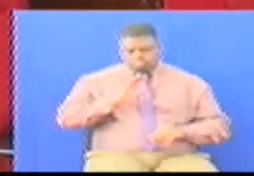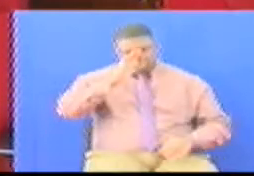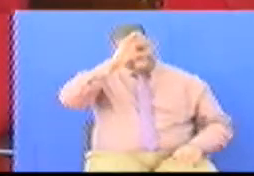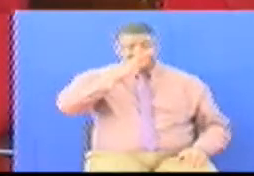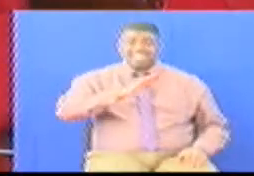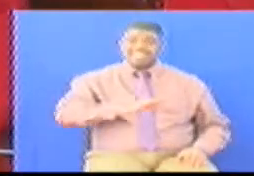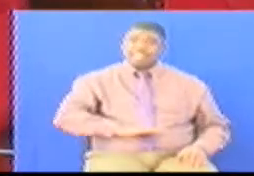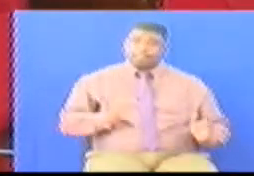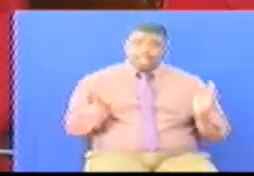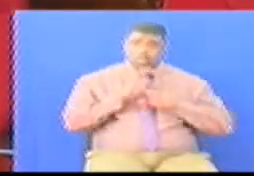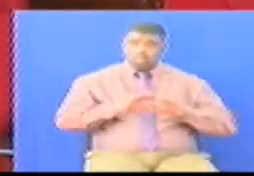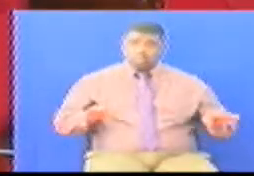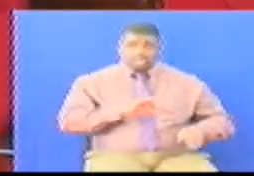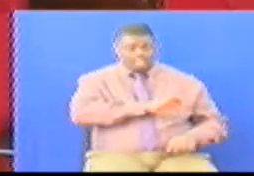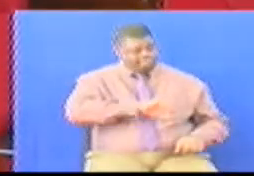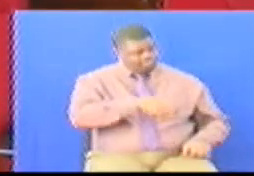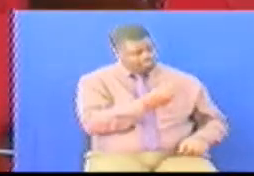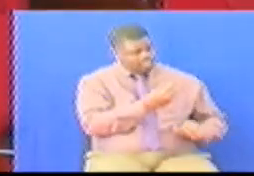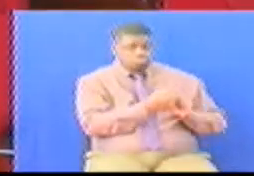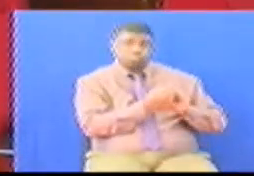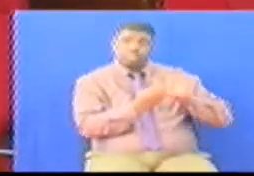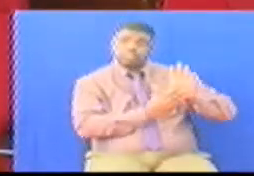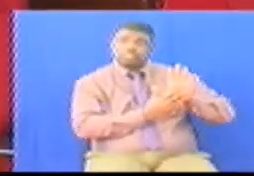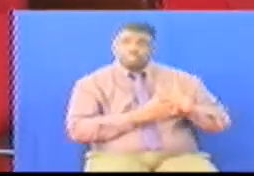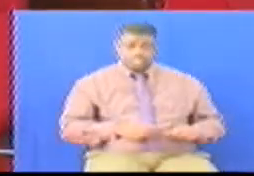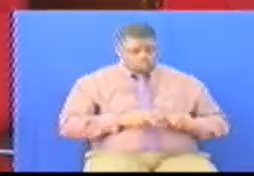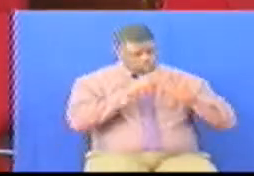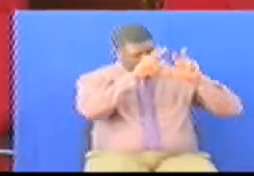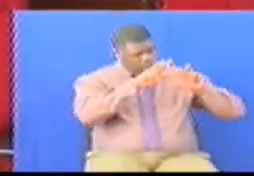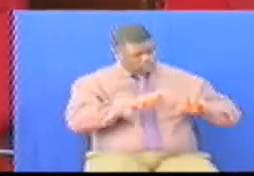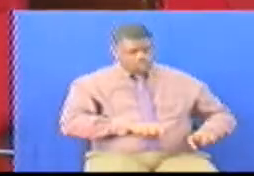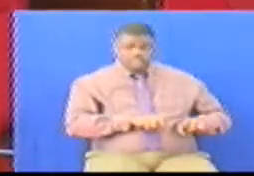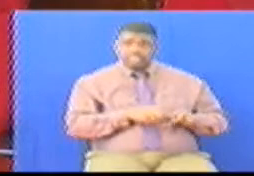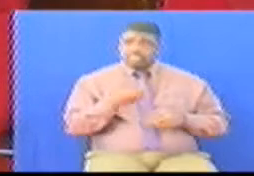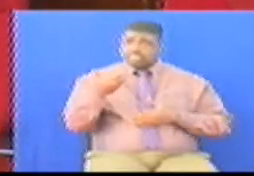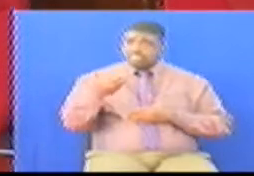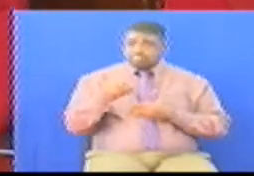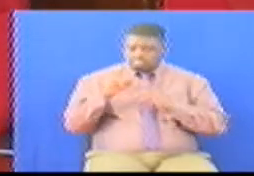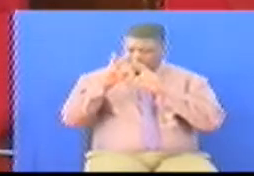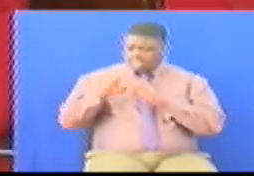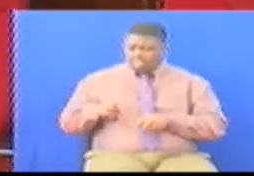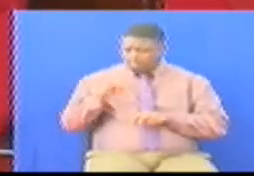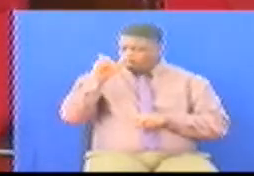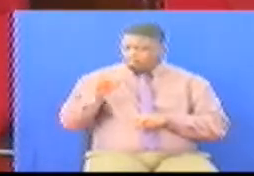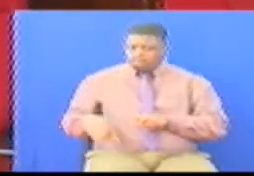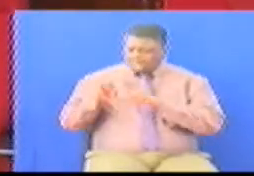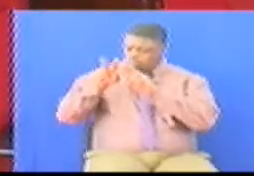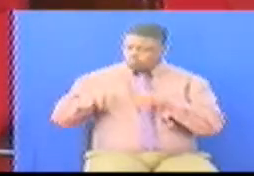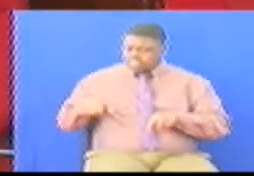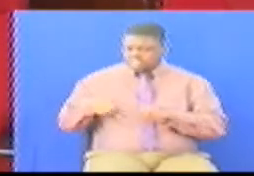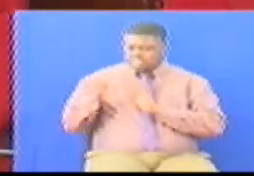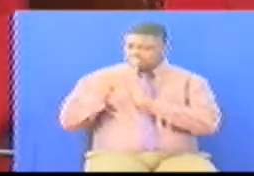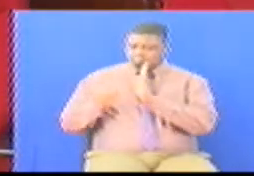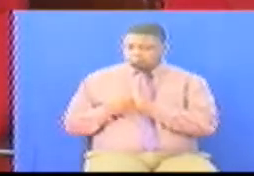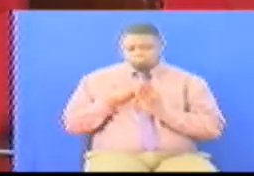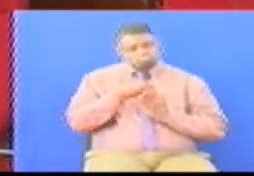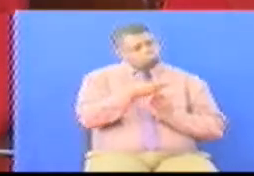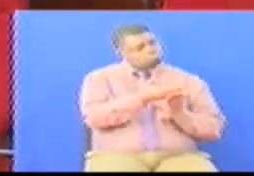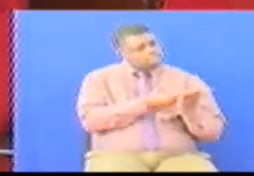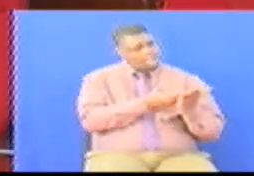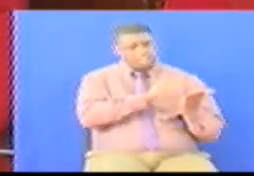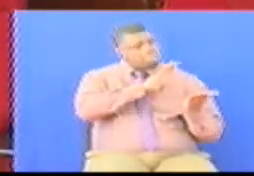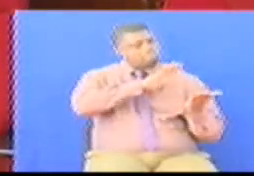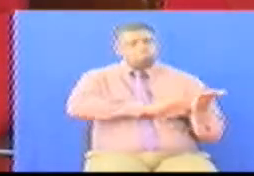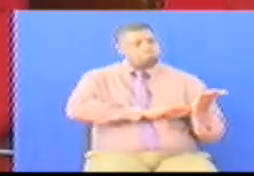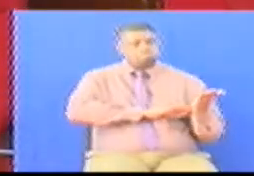Desemba 2019. Katika ukaguzi huo, CAG alitoa hati isiyoridhisha qualified audit opinion kwa hesabu za